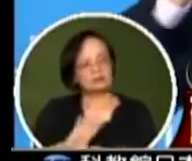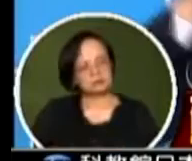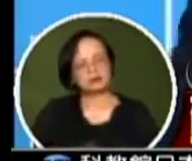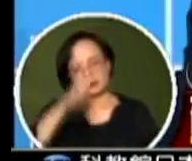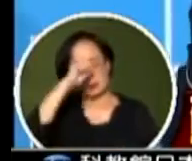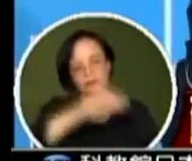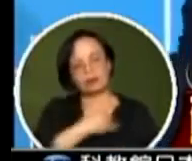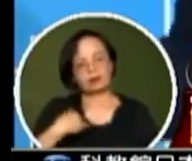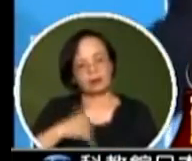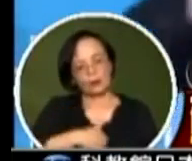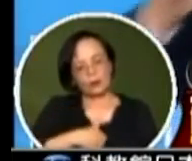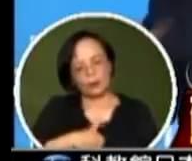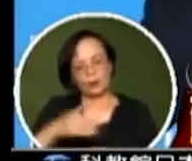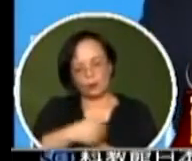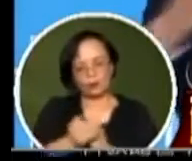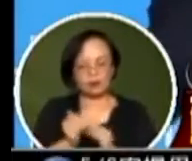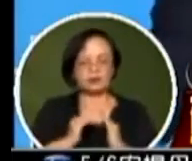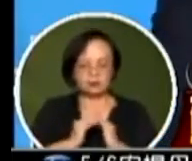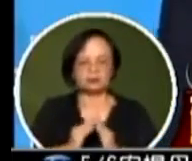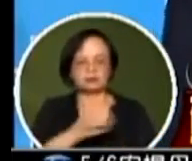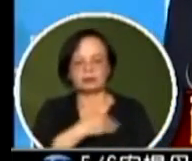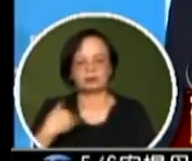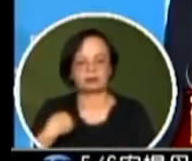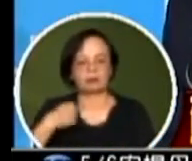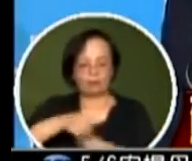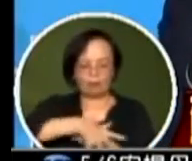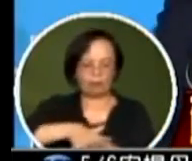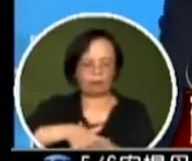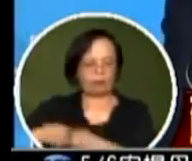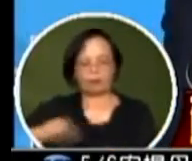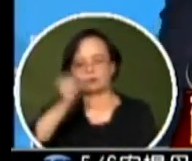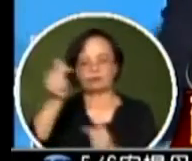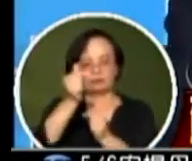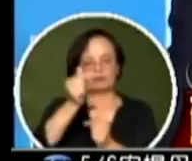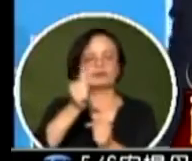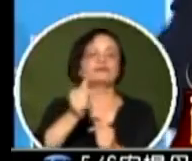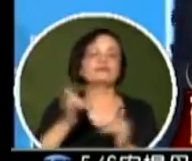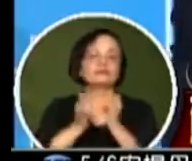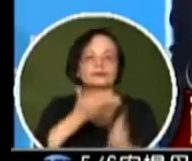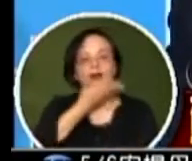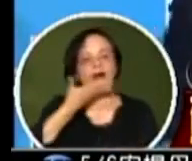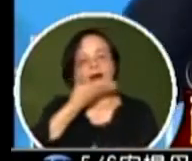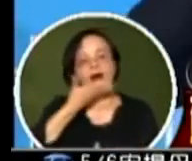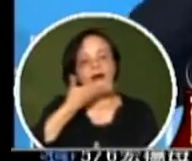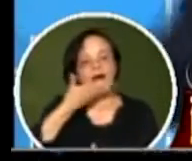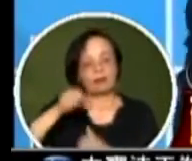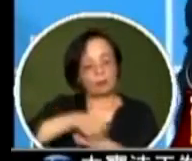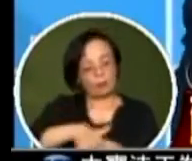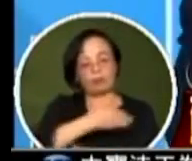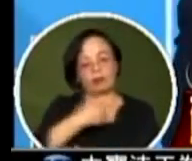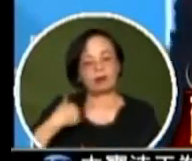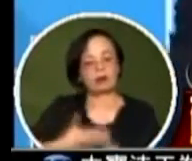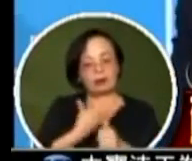咧，透过抢救奔世代，建构规个完整的社会福利体系咧，让咱民进党伫都市甲北台湾会真